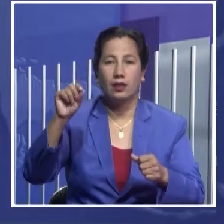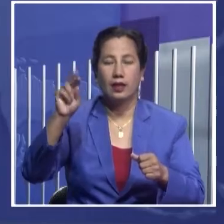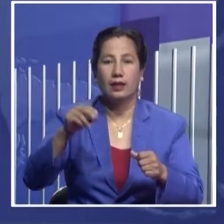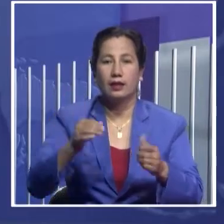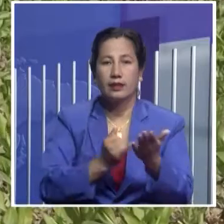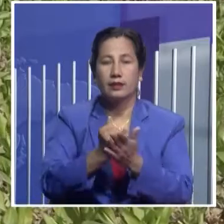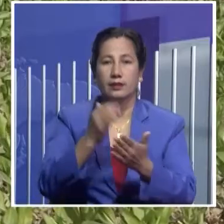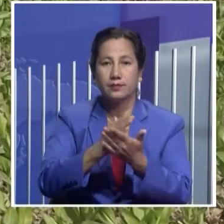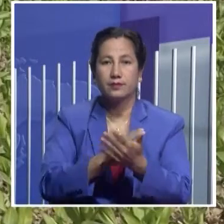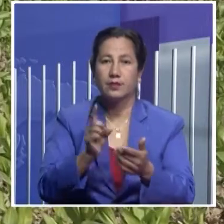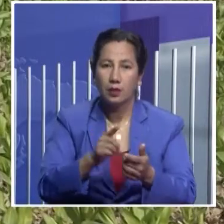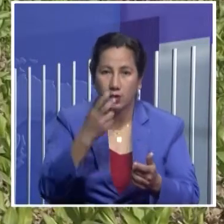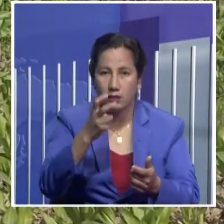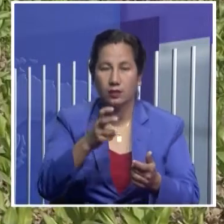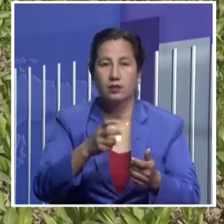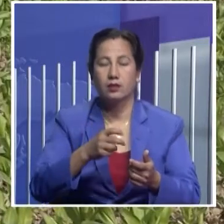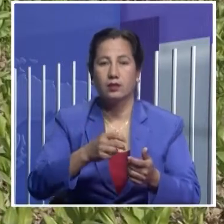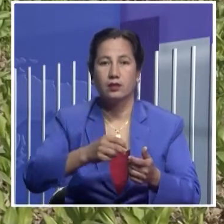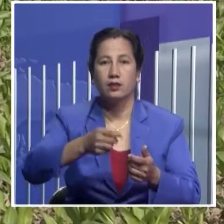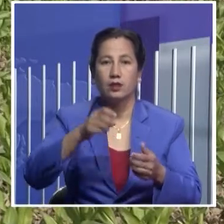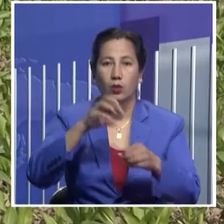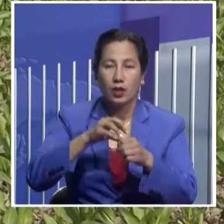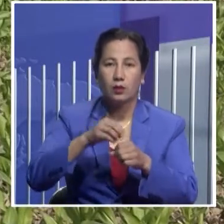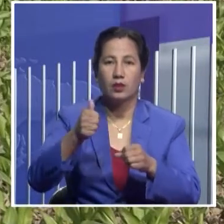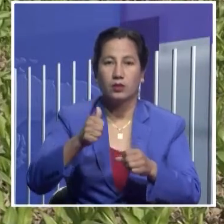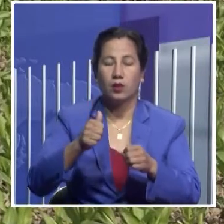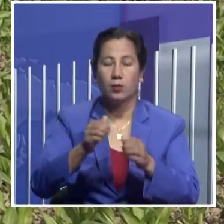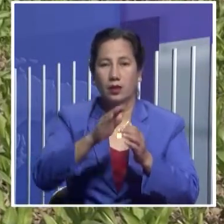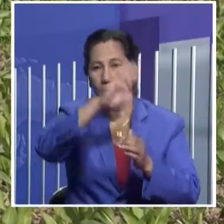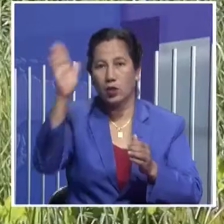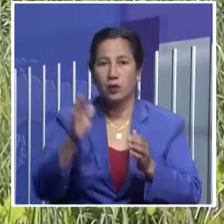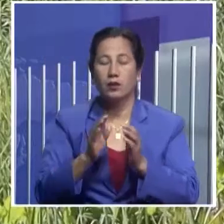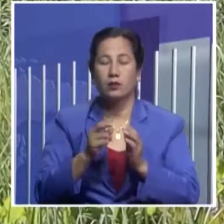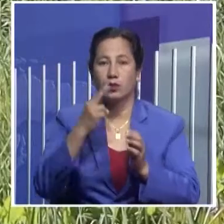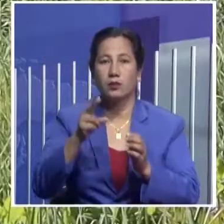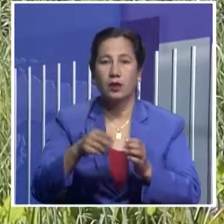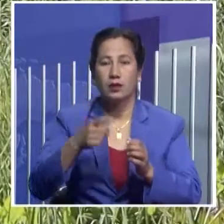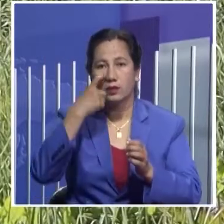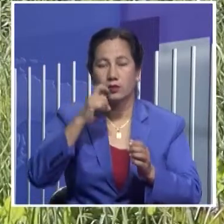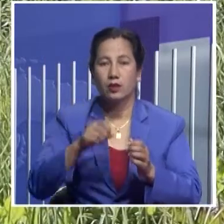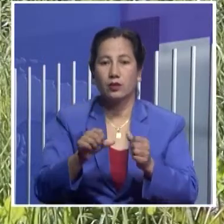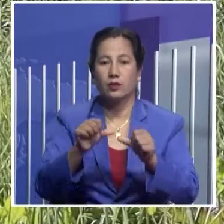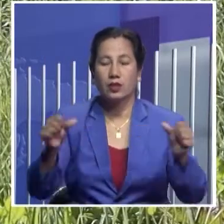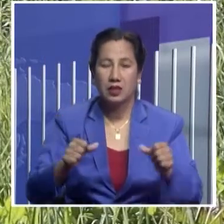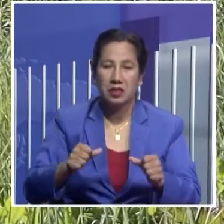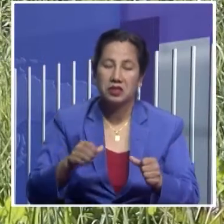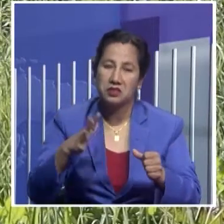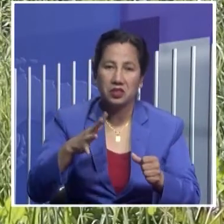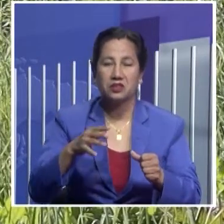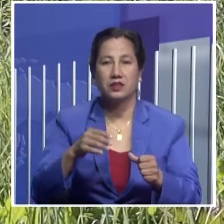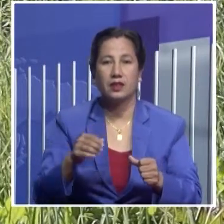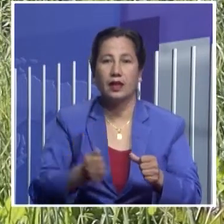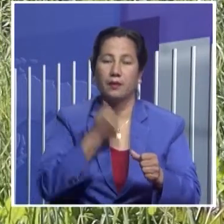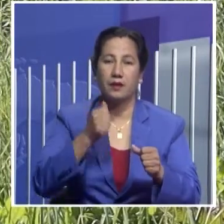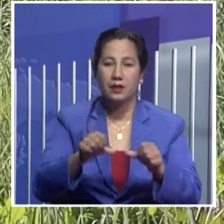छ। राप्ती गाउँपालिका वडा नम्बर 6 भगवानपुर निवासी कमलापति चौधरीको नाममा जग्गा जमिन छैन, जसले गर्दा